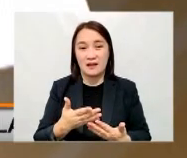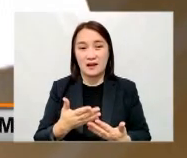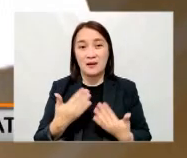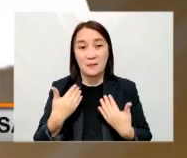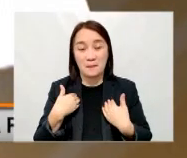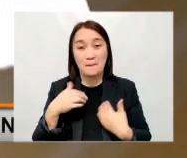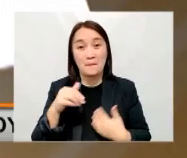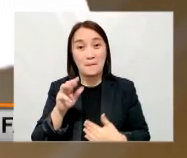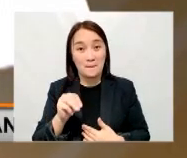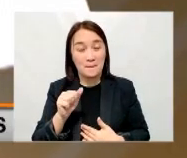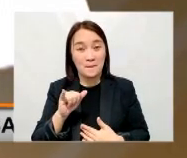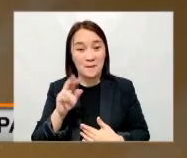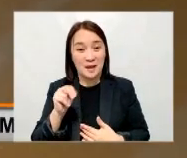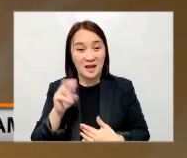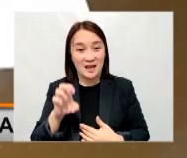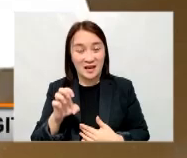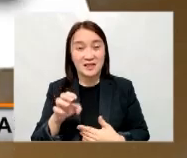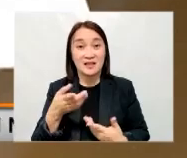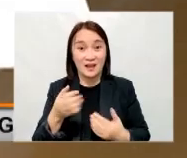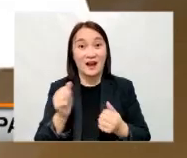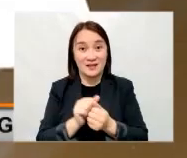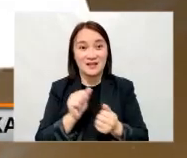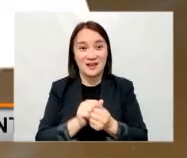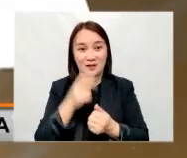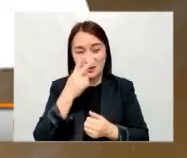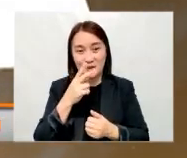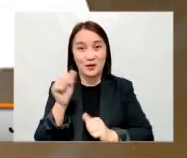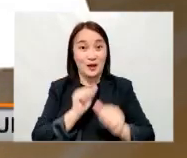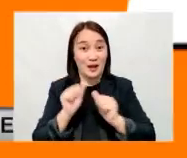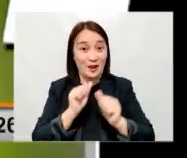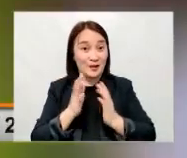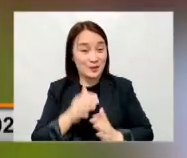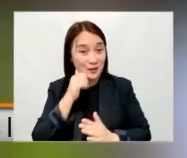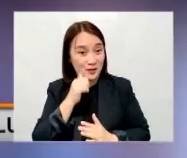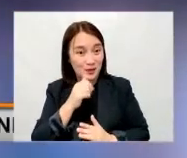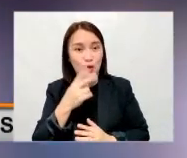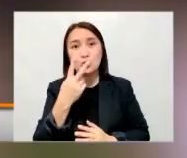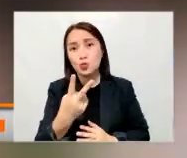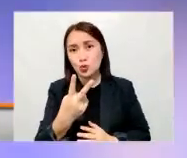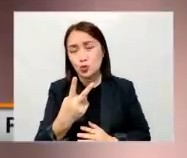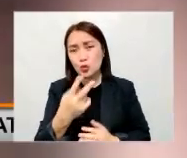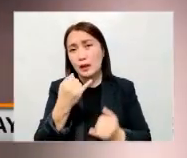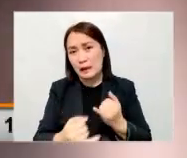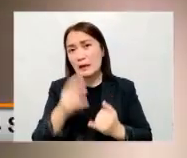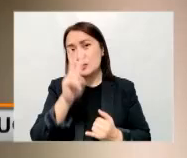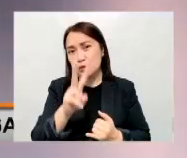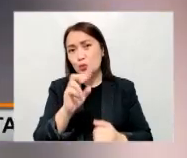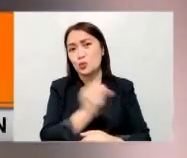ang fiancé niyang si Arjo at Heide. Last two songs na lang ni Bruno ang naabutan.